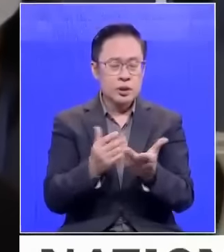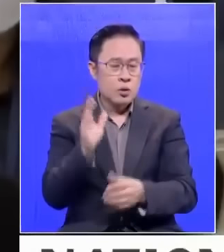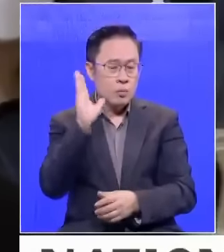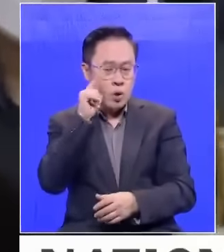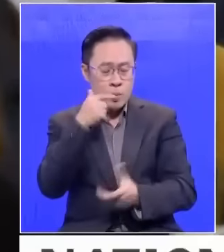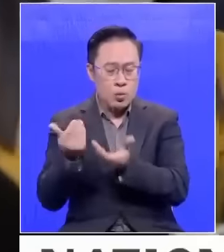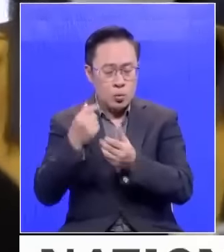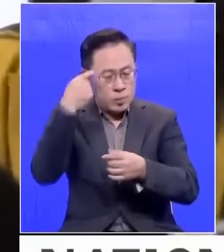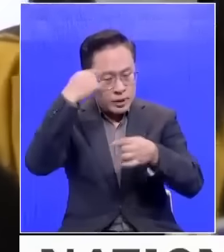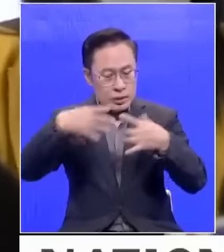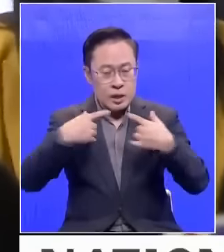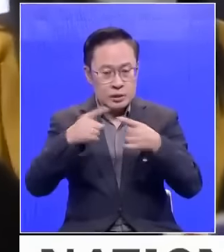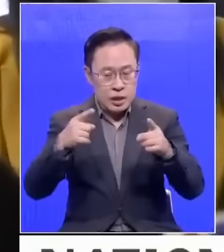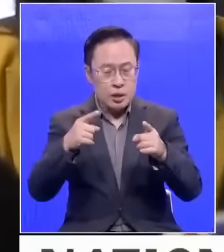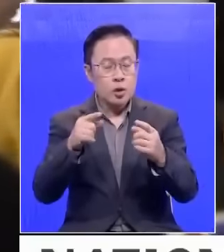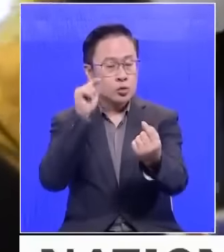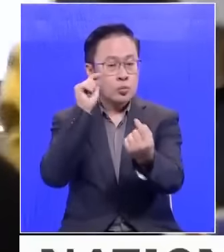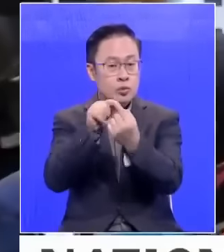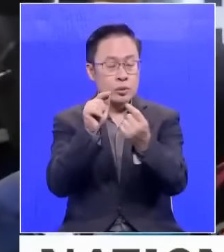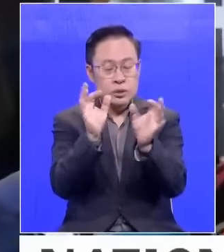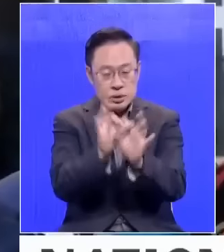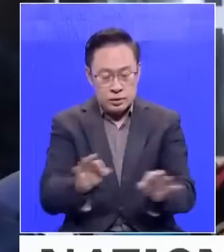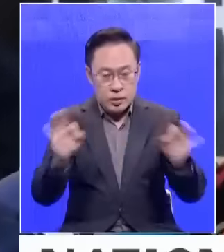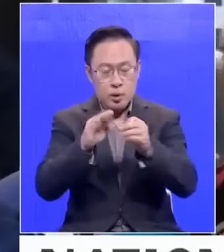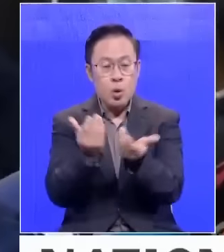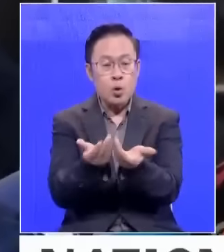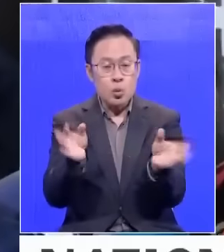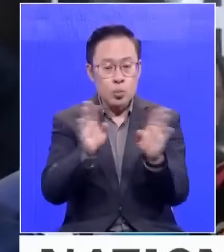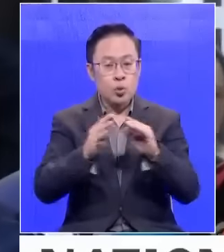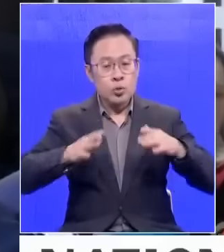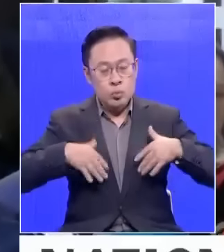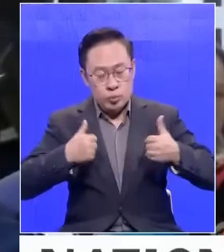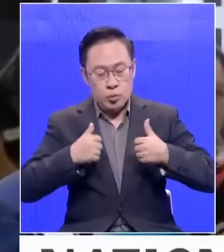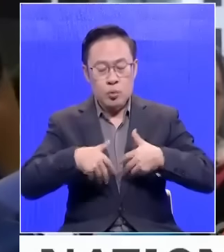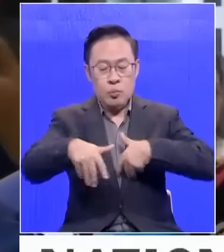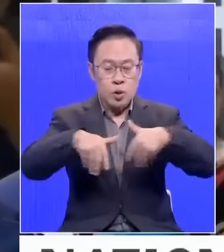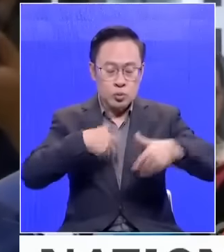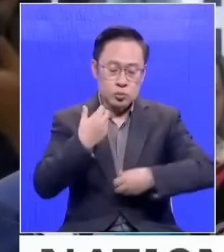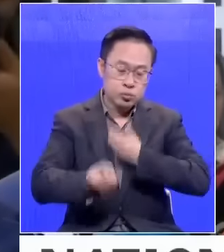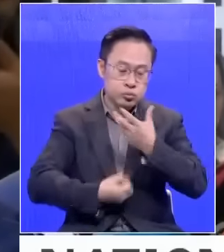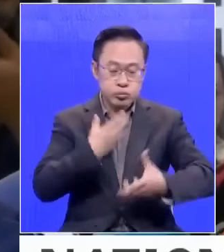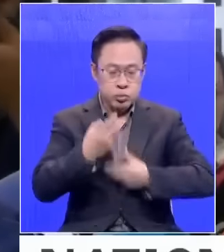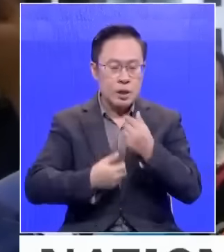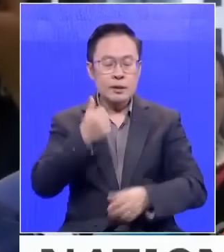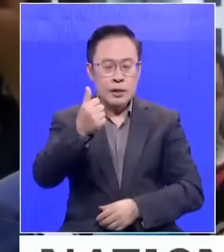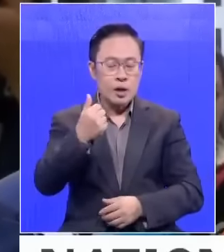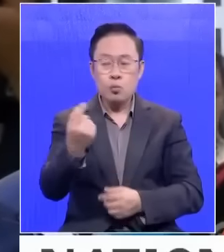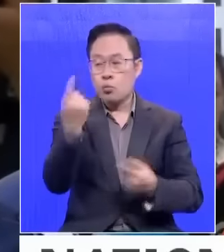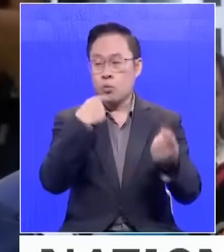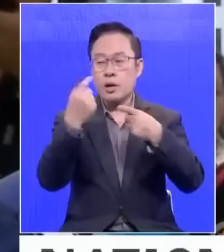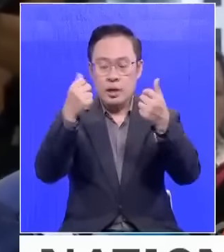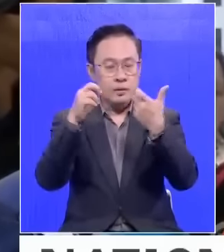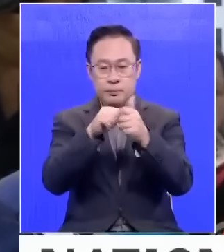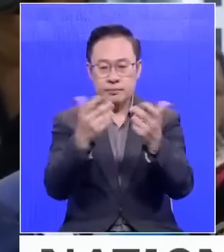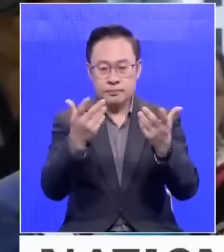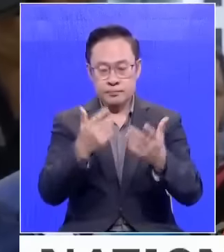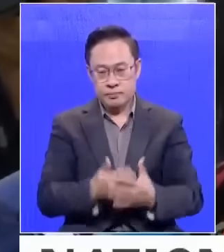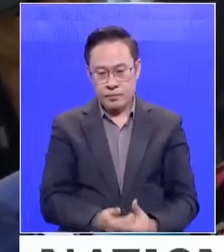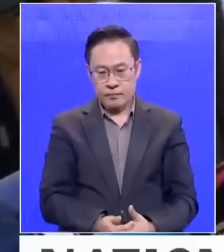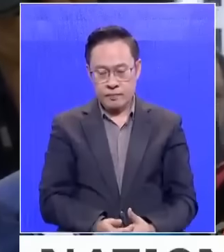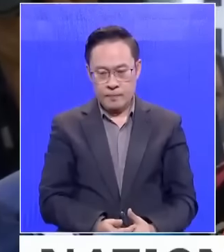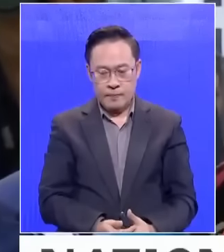งค์ก็คือครอบครัวมีความสุขสังคมก็มีสิทธิวิพากษ์วิจารณ์นะครับก็เป็นเรื่องปกติเหมือนกัน อีกด้านนึงก็จะลงชิงรองประ